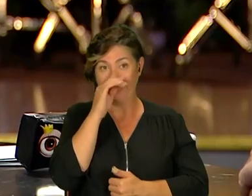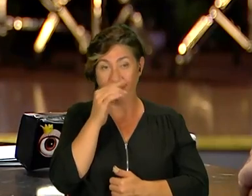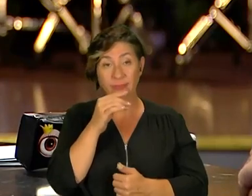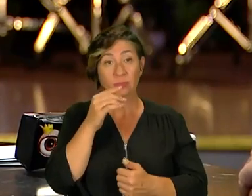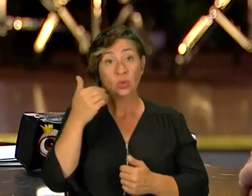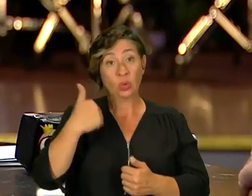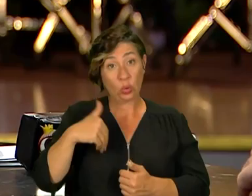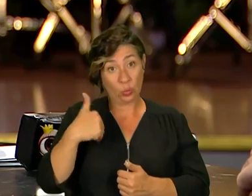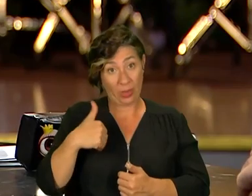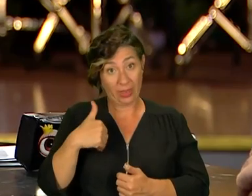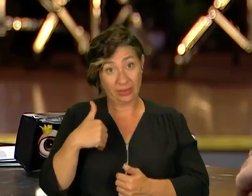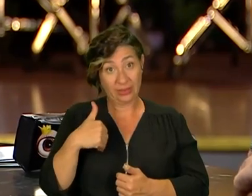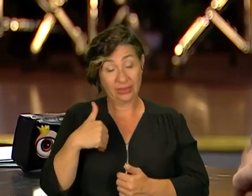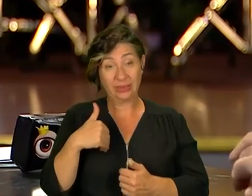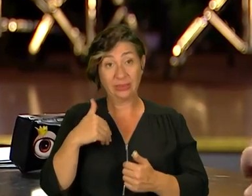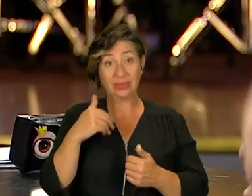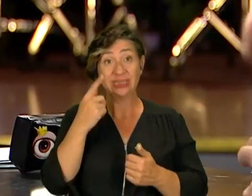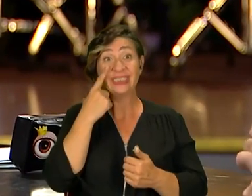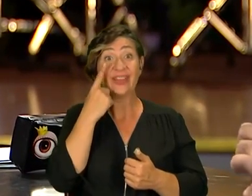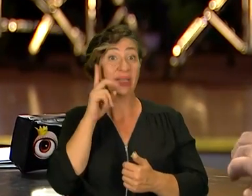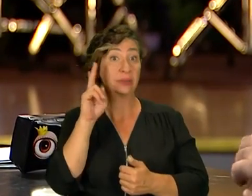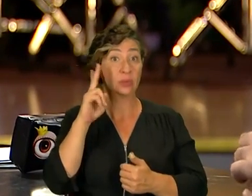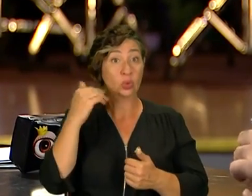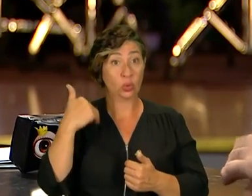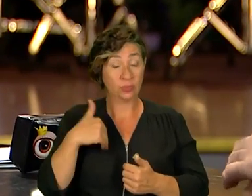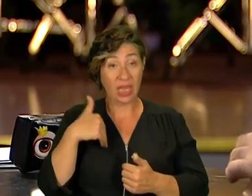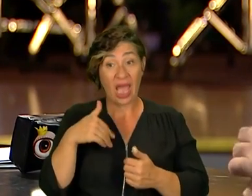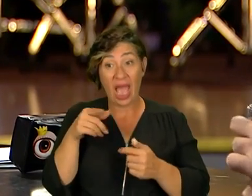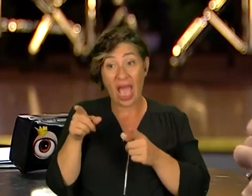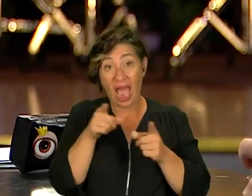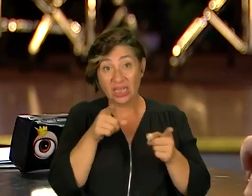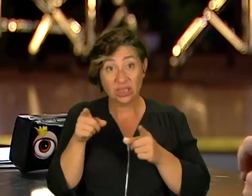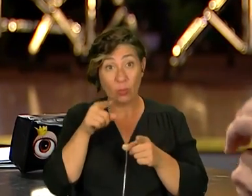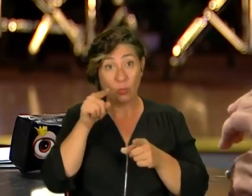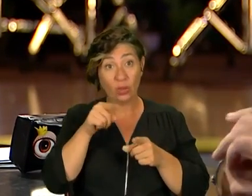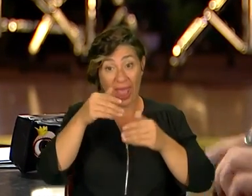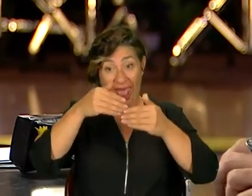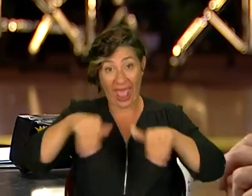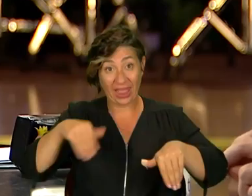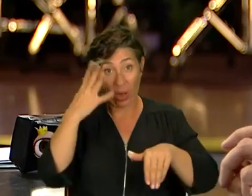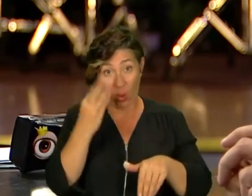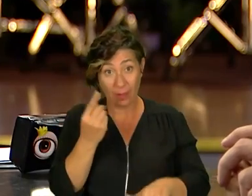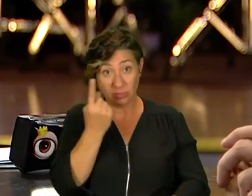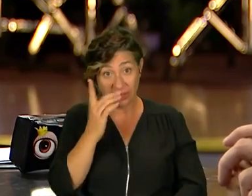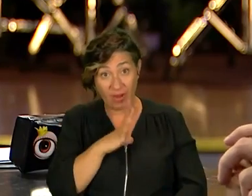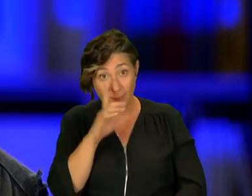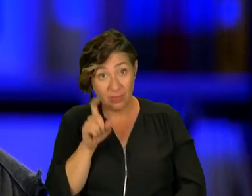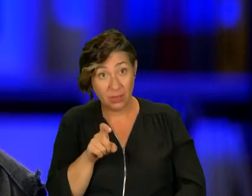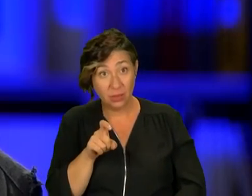yani kurumlar yani yerleşik devlet kurumları aracılığıyla buna engel olan bir durum var